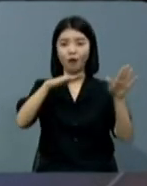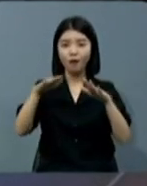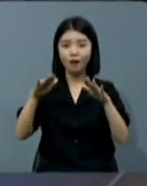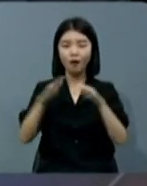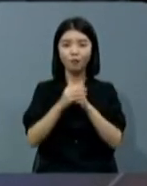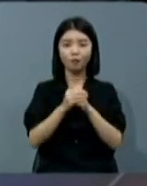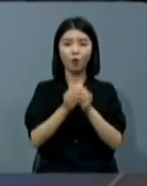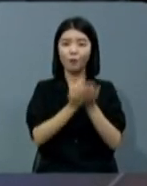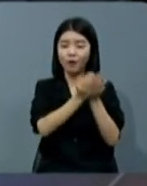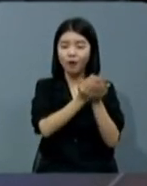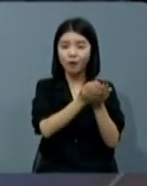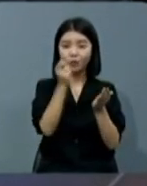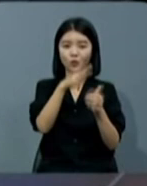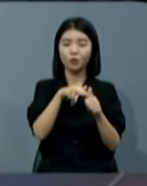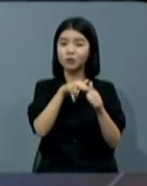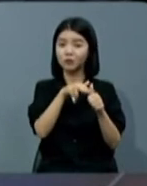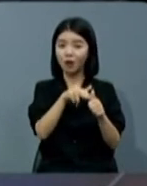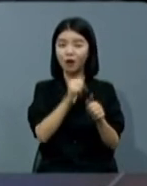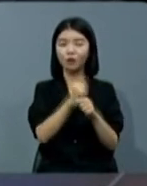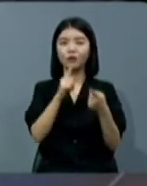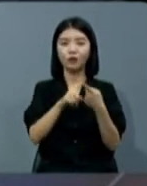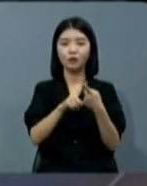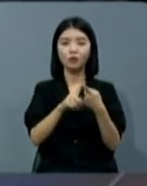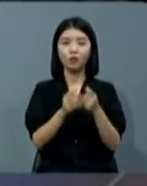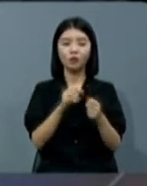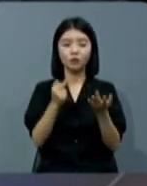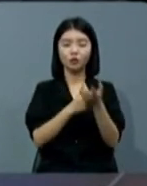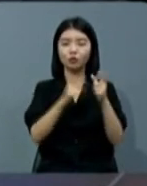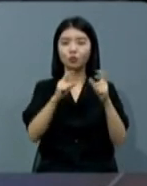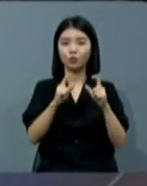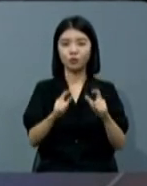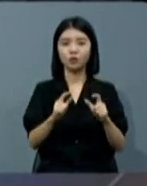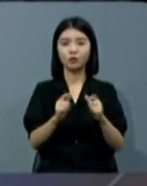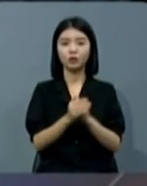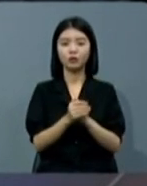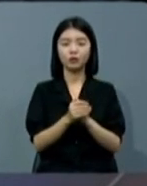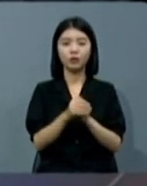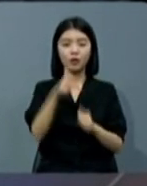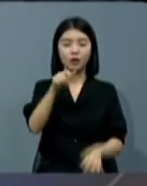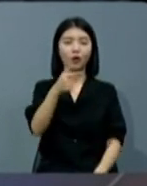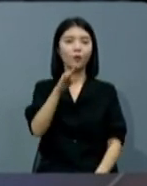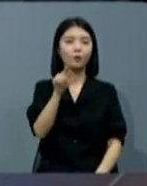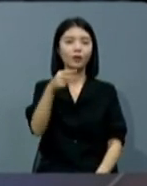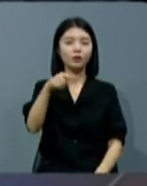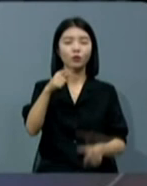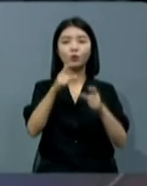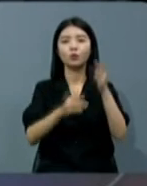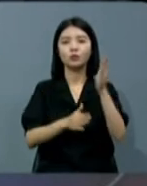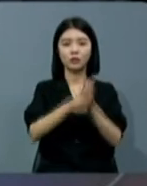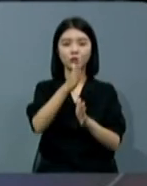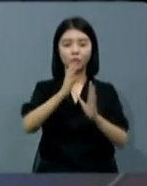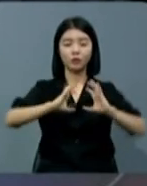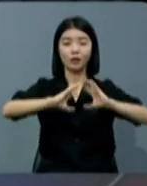다음에 성마 이런 식으로 해서 제주를 컨벤션 도시로 한번,